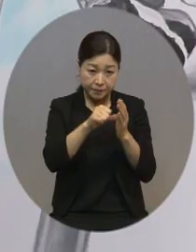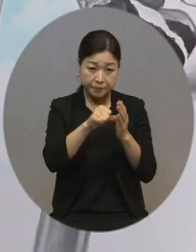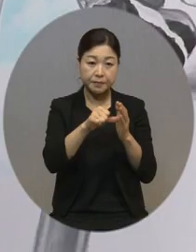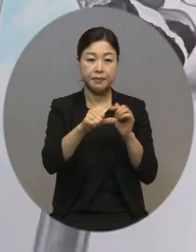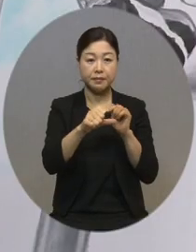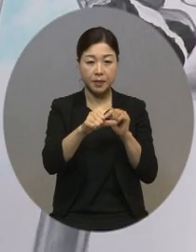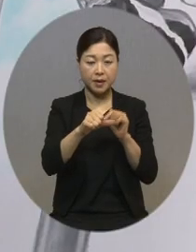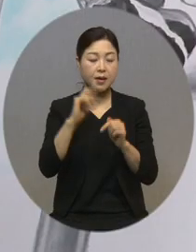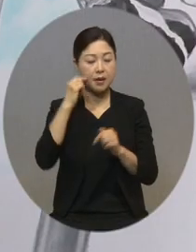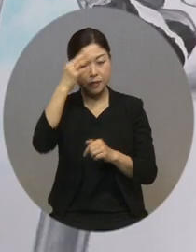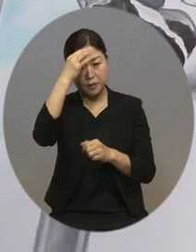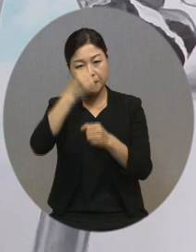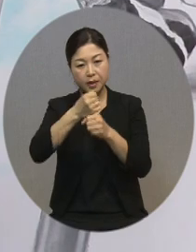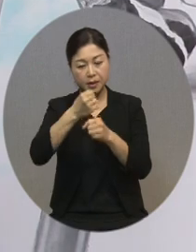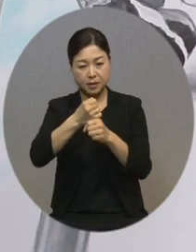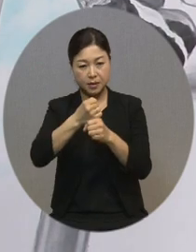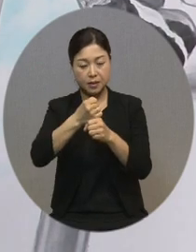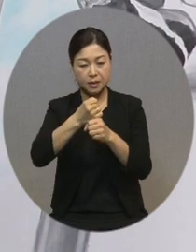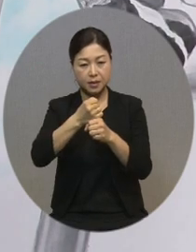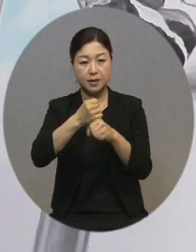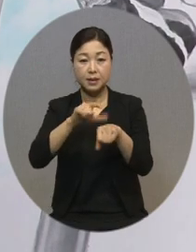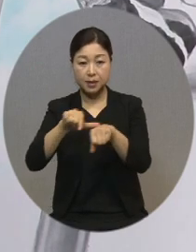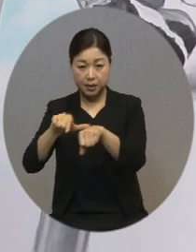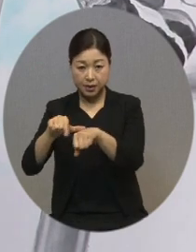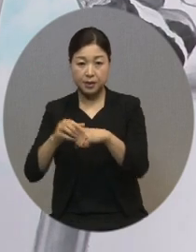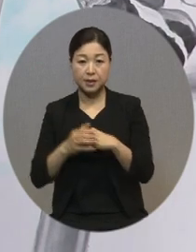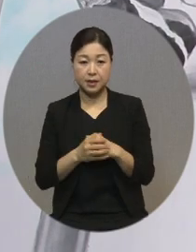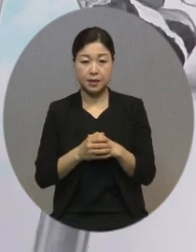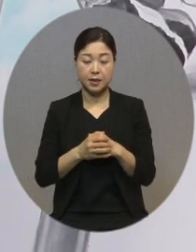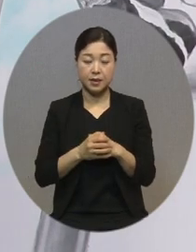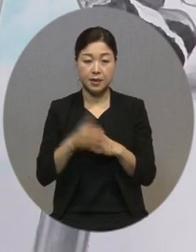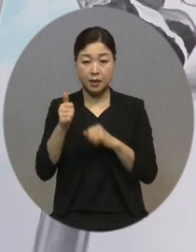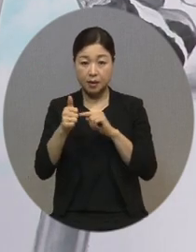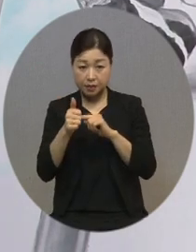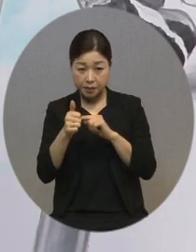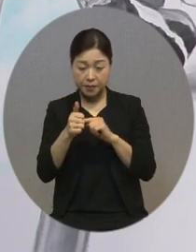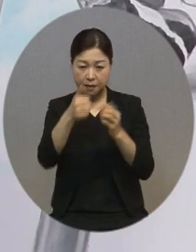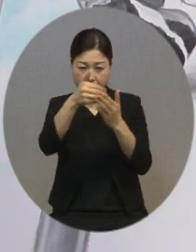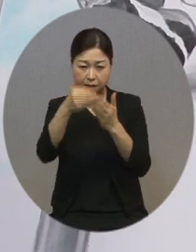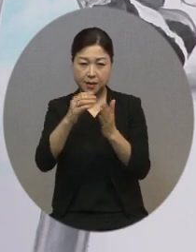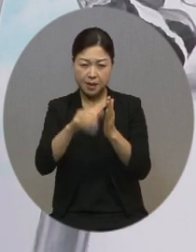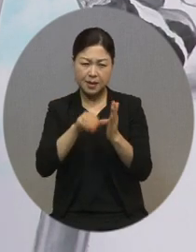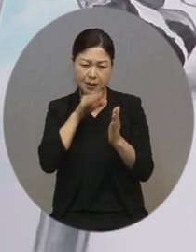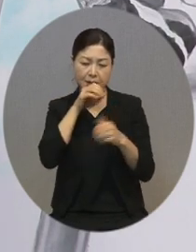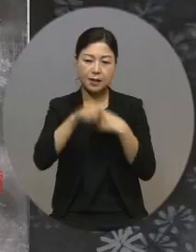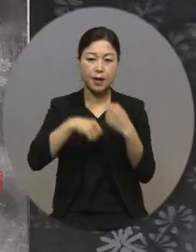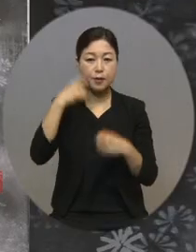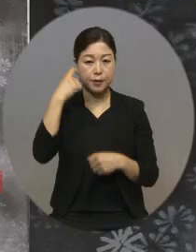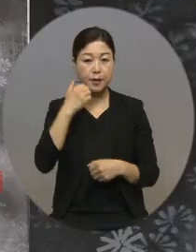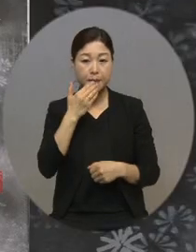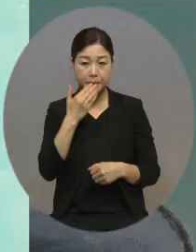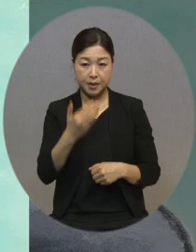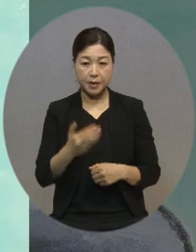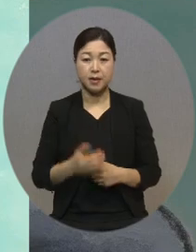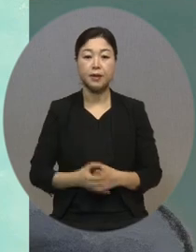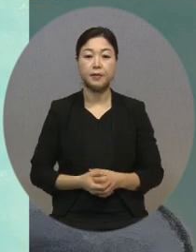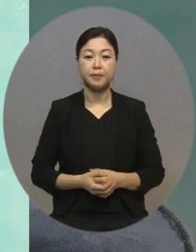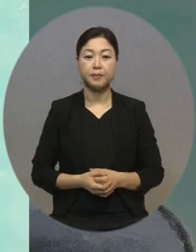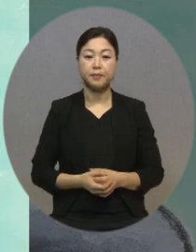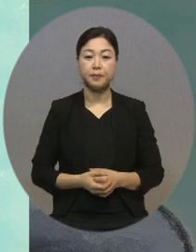시간. 이 시간을 통해 작가는 작품의 진정한 자유를 느낀다고 합니다.